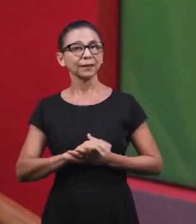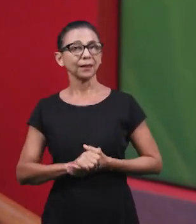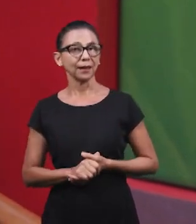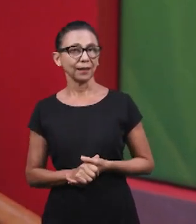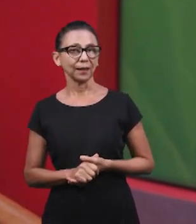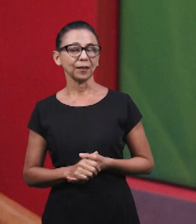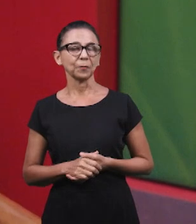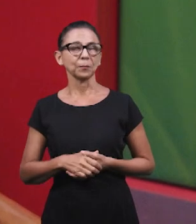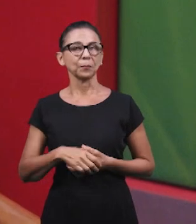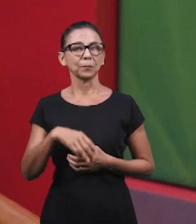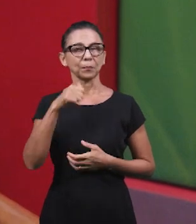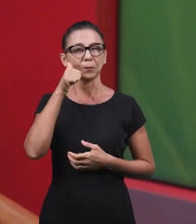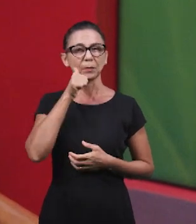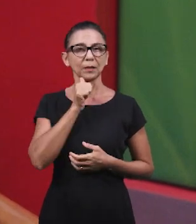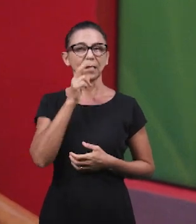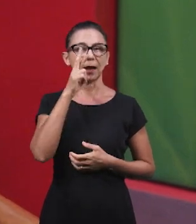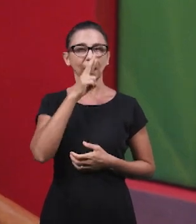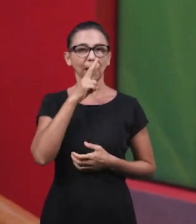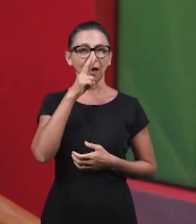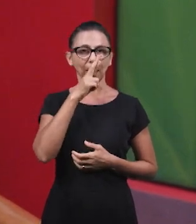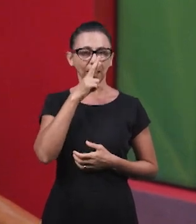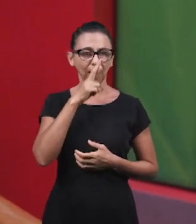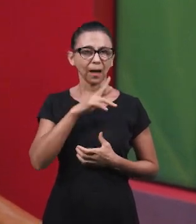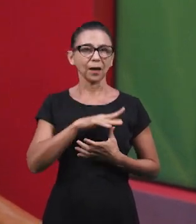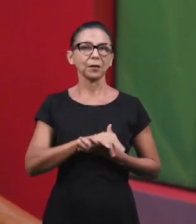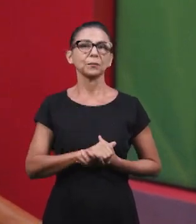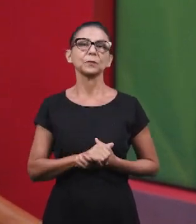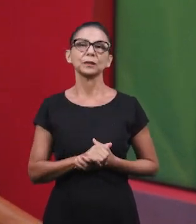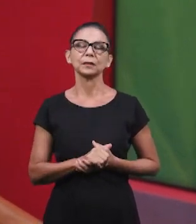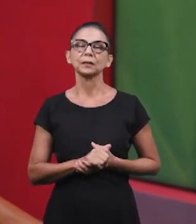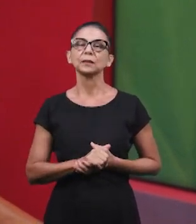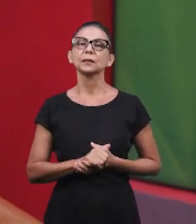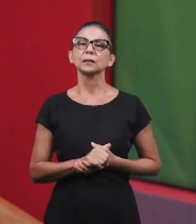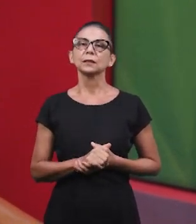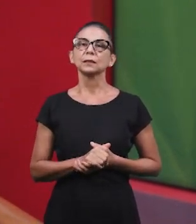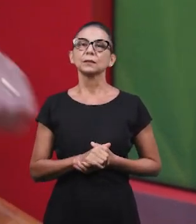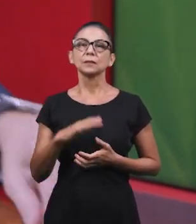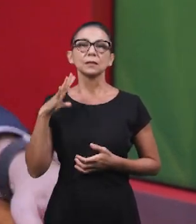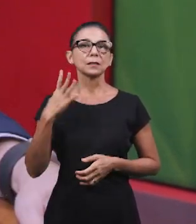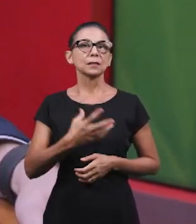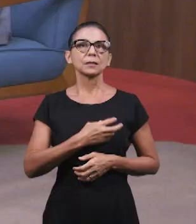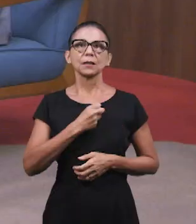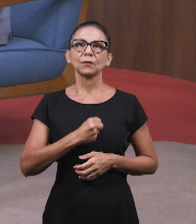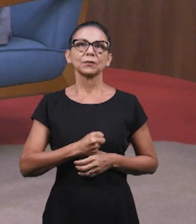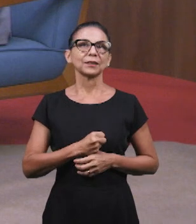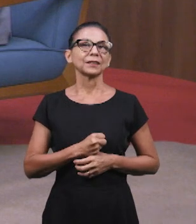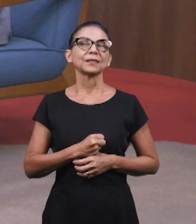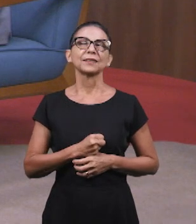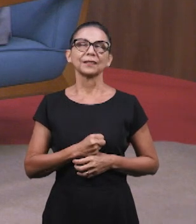béni. Ce contrat, comme tu as dit, la, la